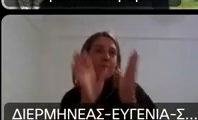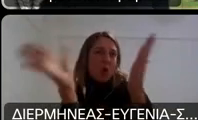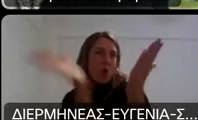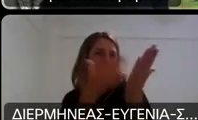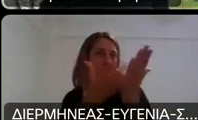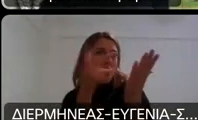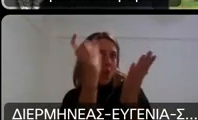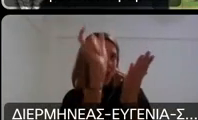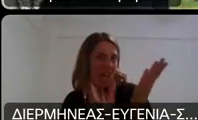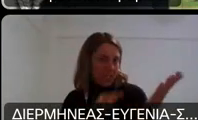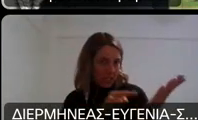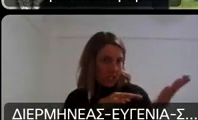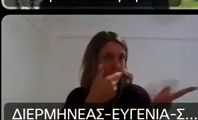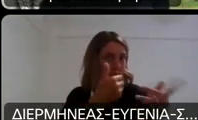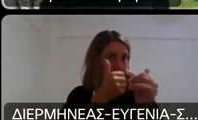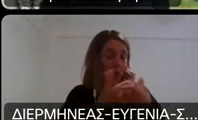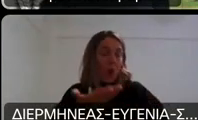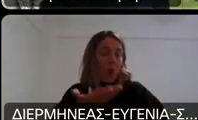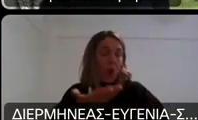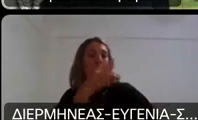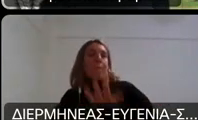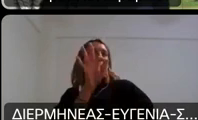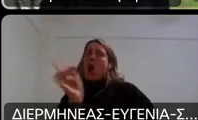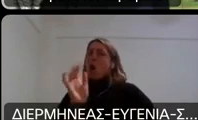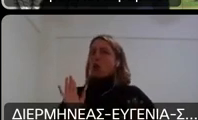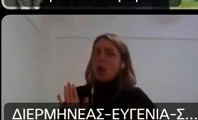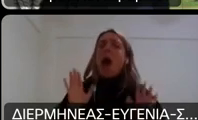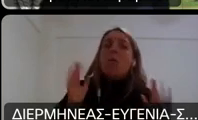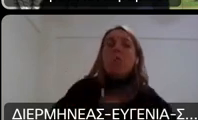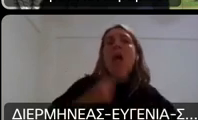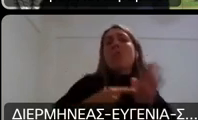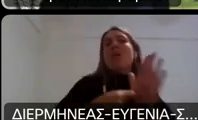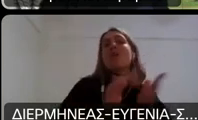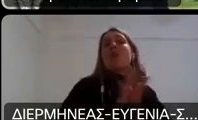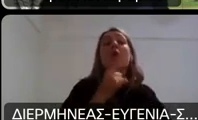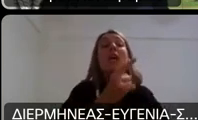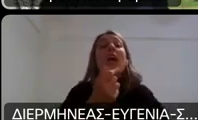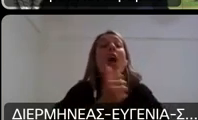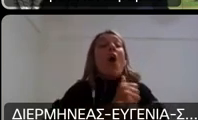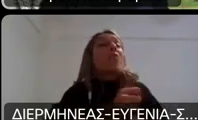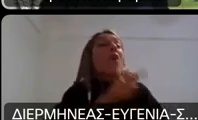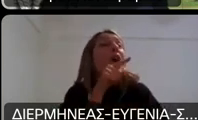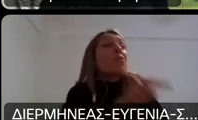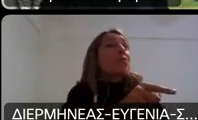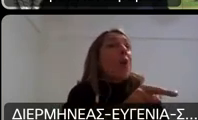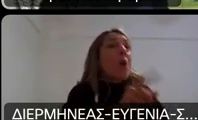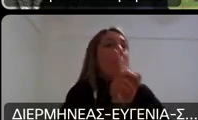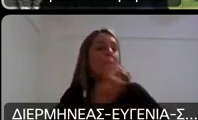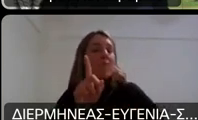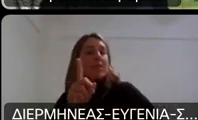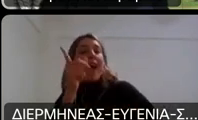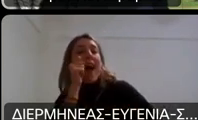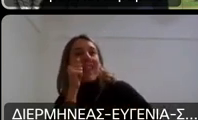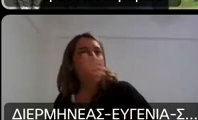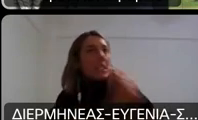αν το χρησιμοποιούμε ή όχι. Λέει ότι καλύτερα να μην χρησιμοποιούμε τον όρο ομοφυλόφιλος, ομοφυλόφιλο, ομοφυλόφιλο, αλλά να χρησιμοποιούν όρο γκέι